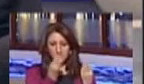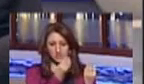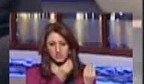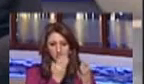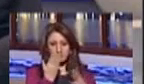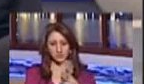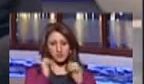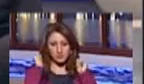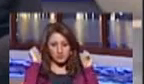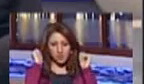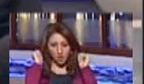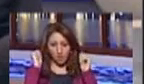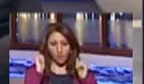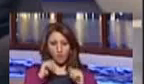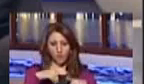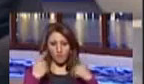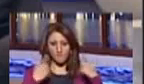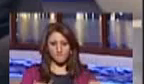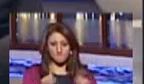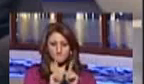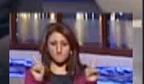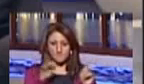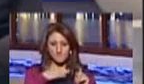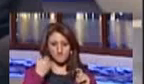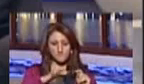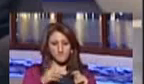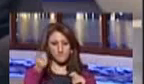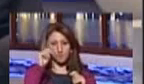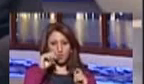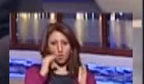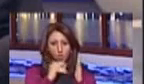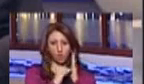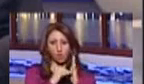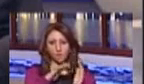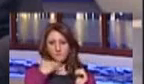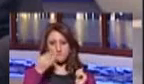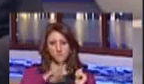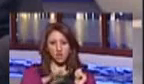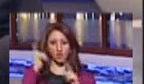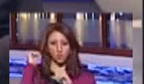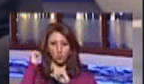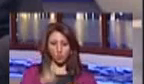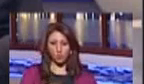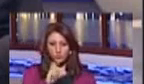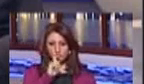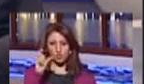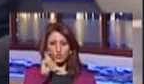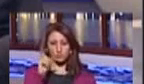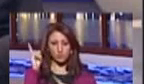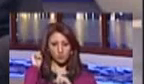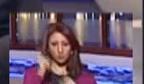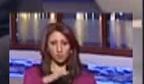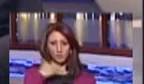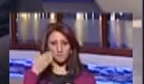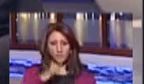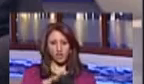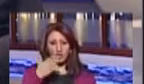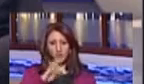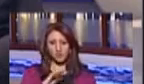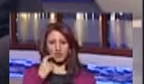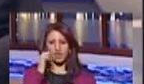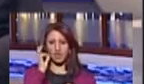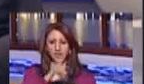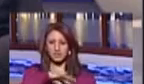الثورة وهي بتنهار. حزين لأن كل يوم على مدى الشهور اللي فاتت في هذا البرنامج ما عندناش شغل غير الدعوة واللم